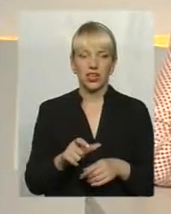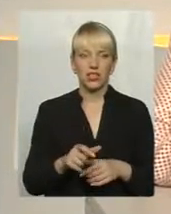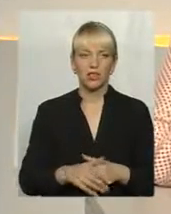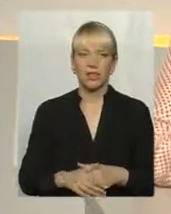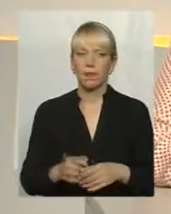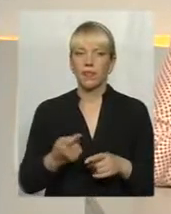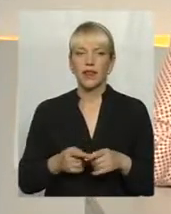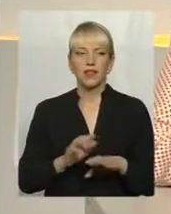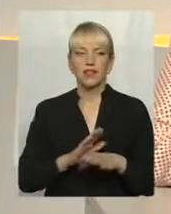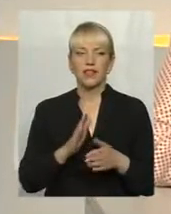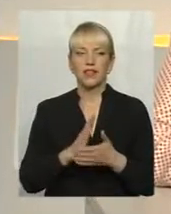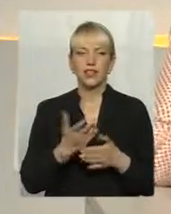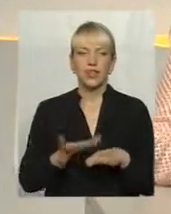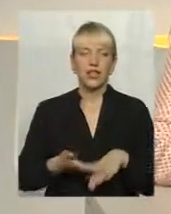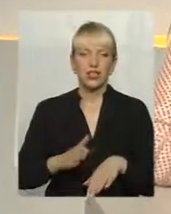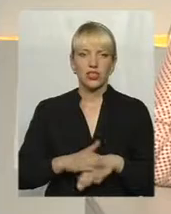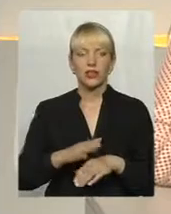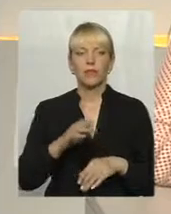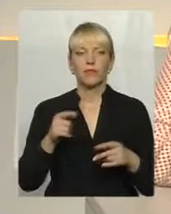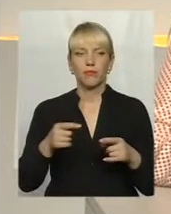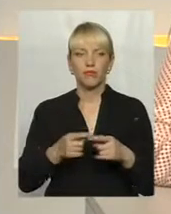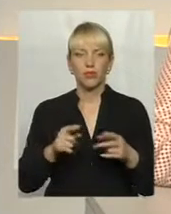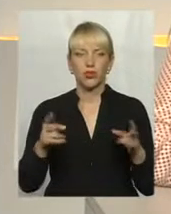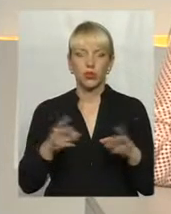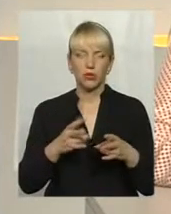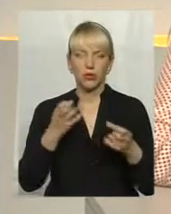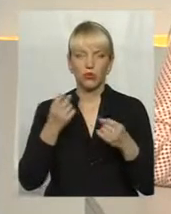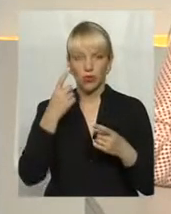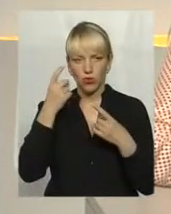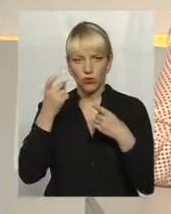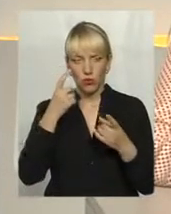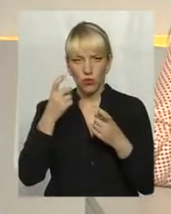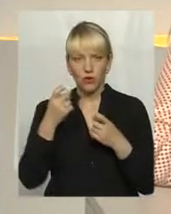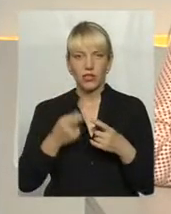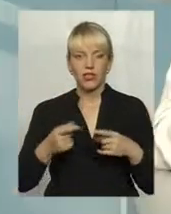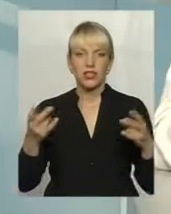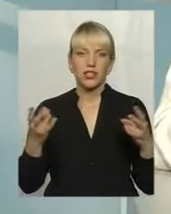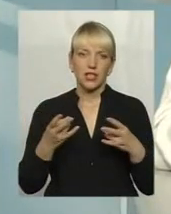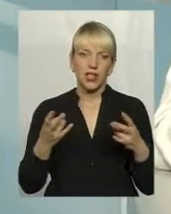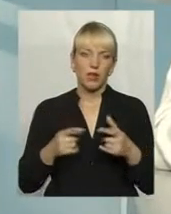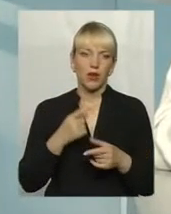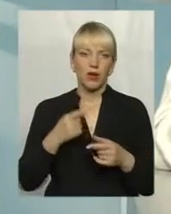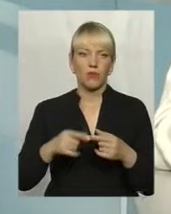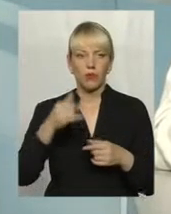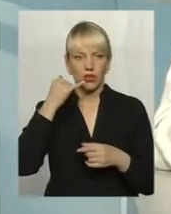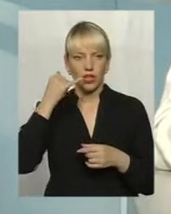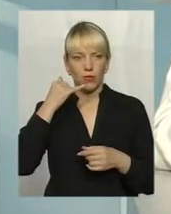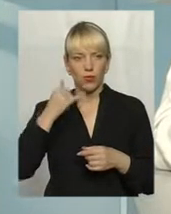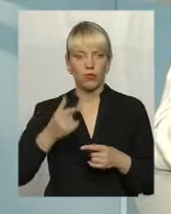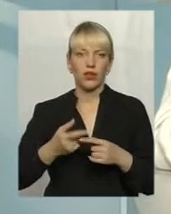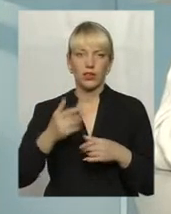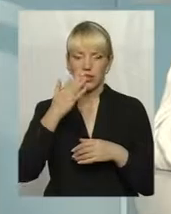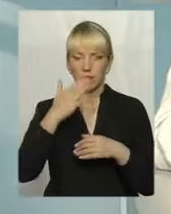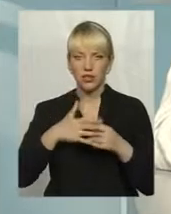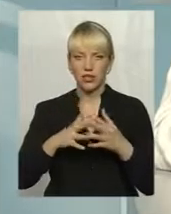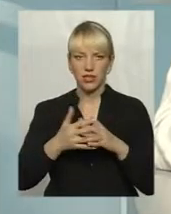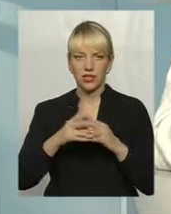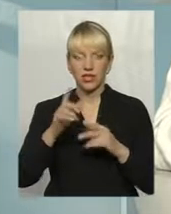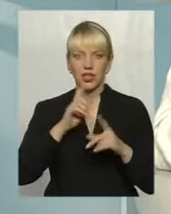є достатньо важким, він потребує проінформованості, тобто треба або протелефонувати найближчі сільські ради